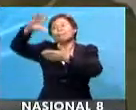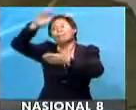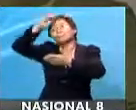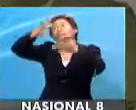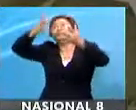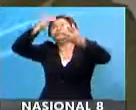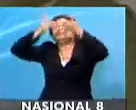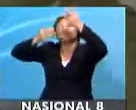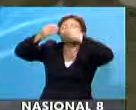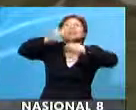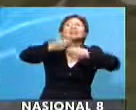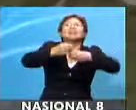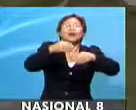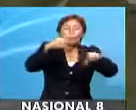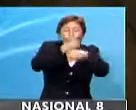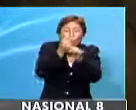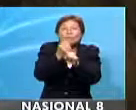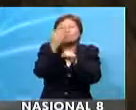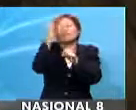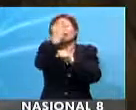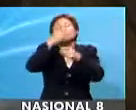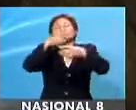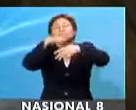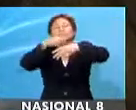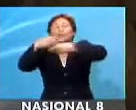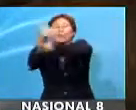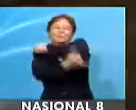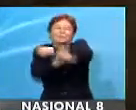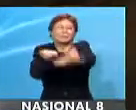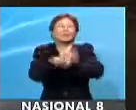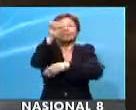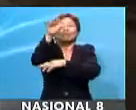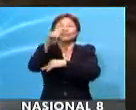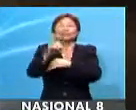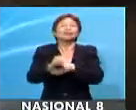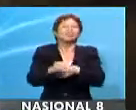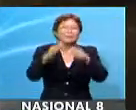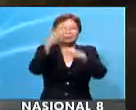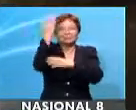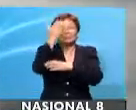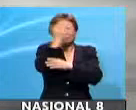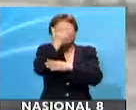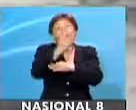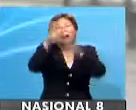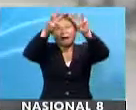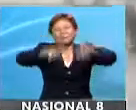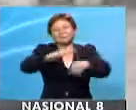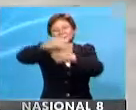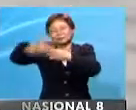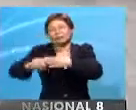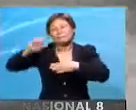tentang production yang berlaku di negara asing ni kan. Festival Televisyen ASEAN-Jepun 2015 akan melabuhkan